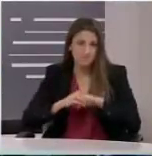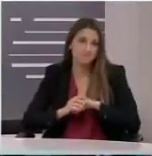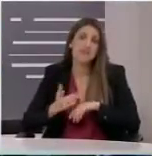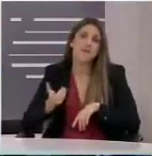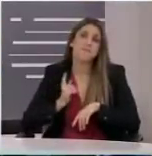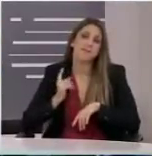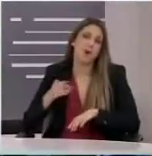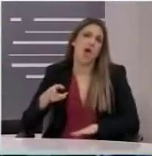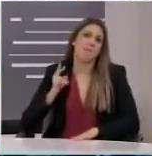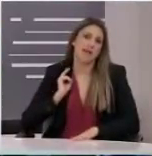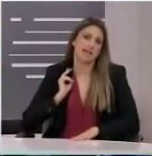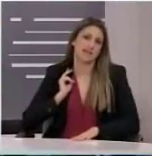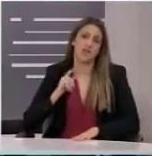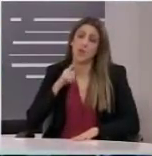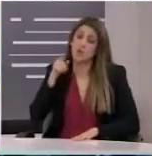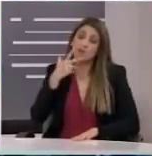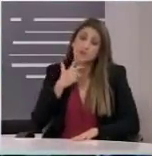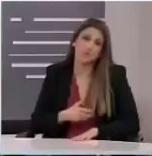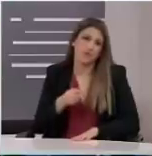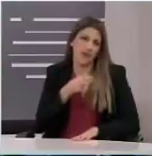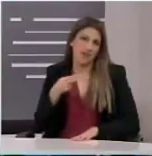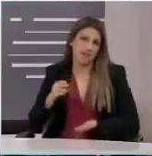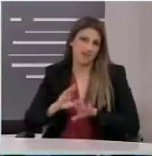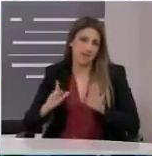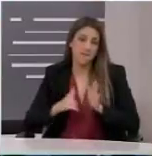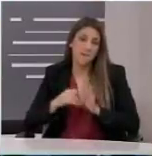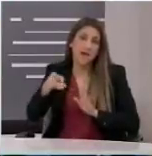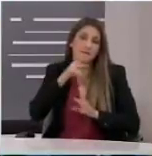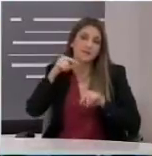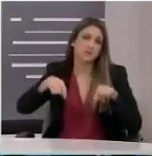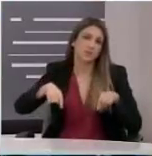Περιμένω την απάντησή σας, γιατί αυτά είναι σοβαρά ζητήματα.